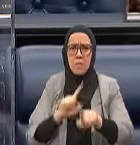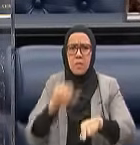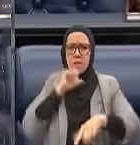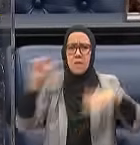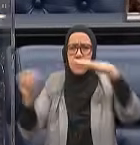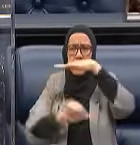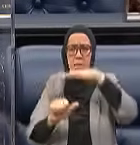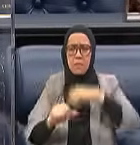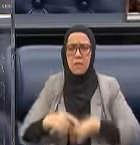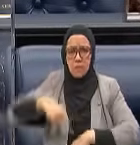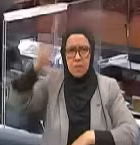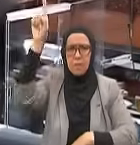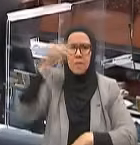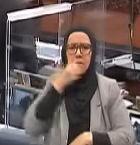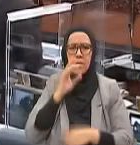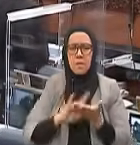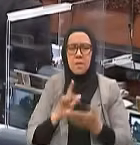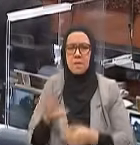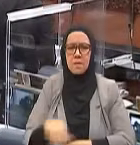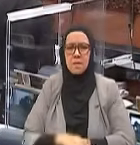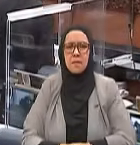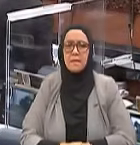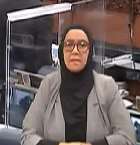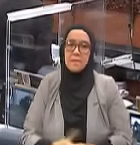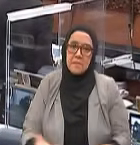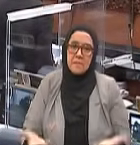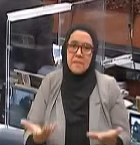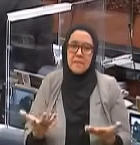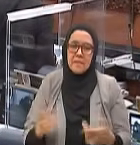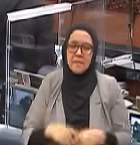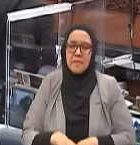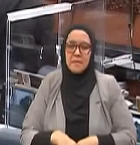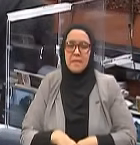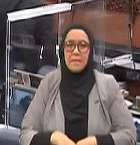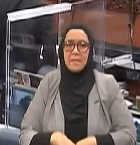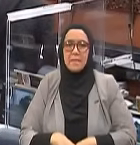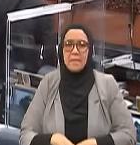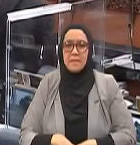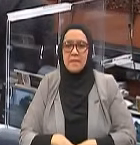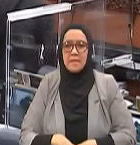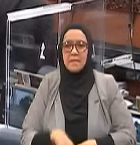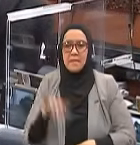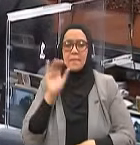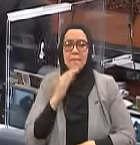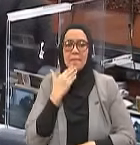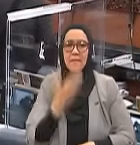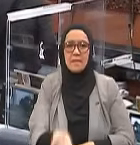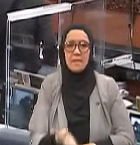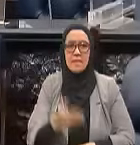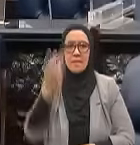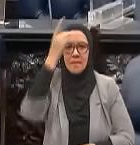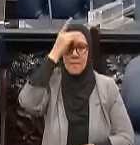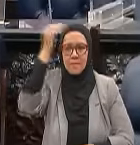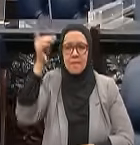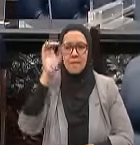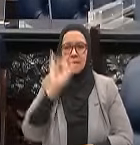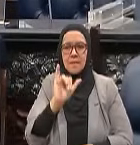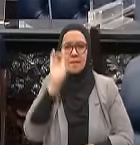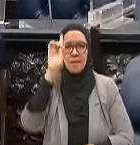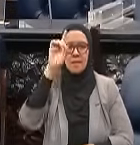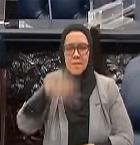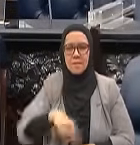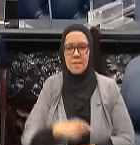berasas masih Coba kasih obat batuk yang betul Izinkan saya emas